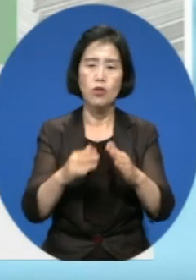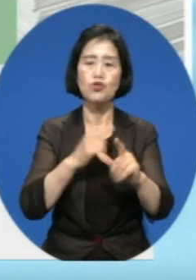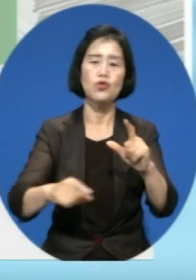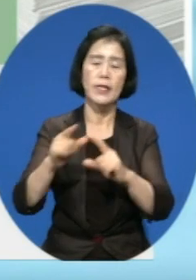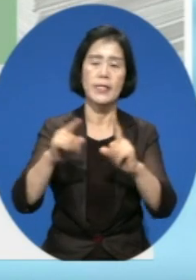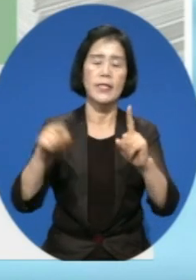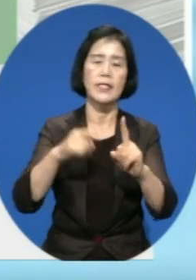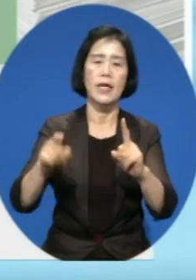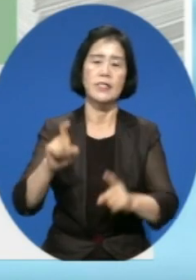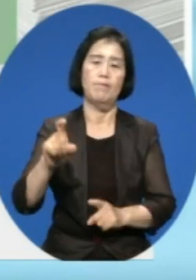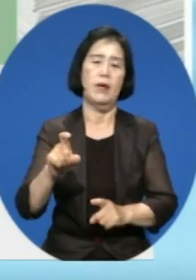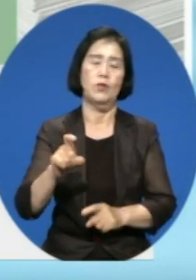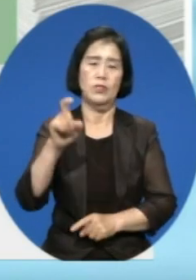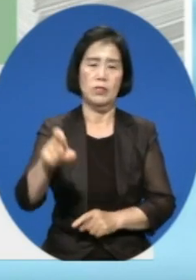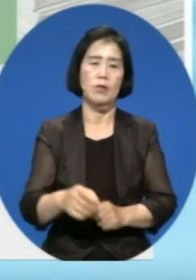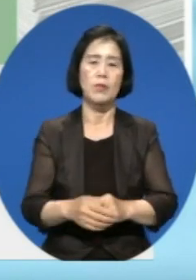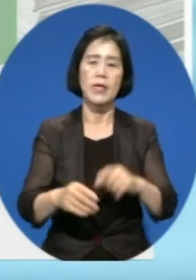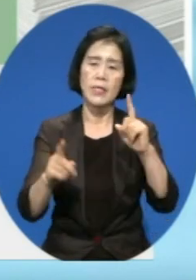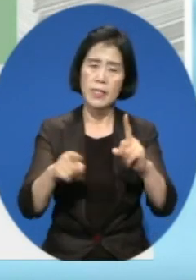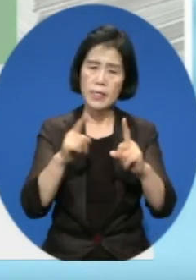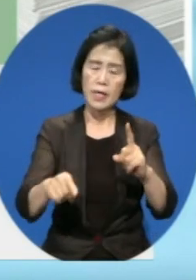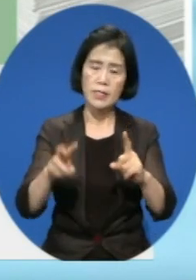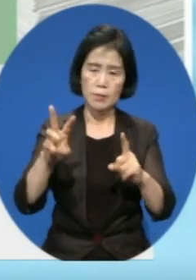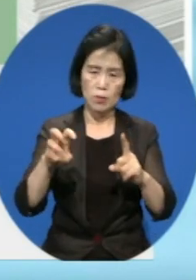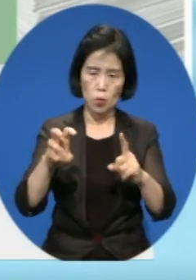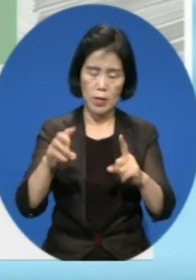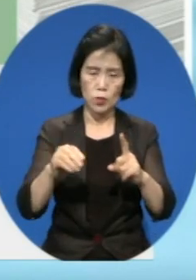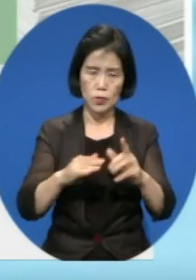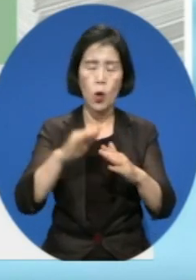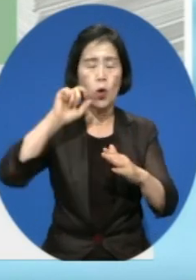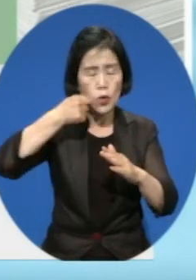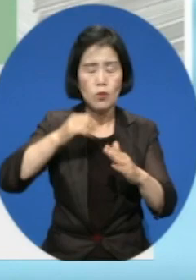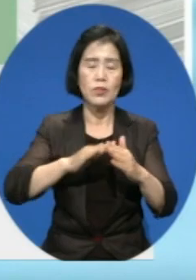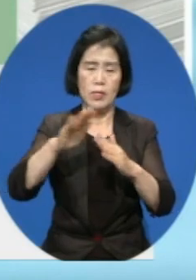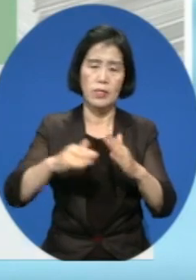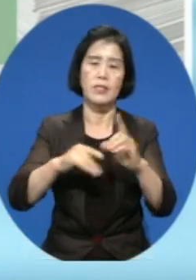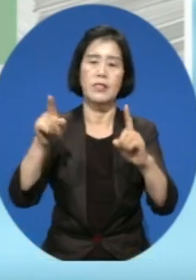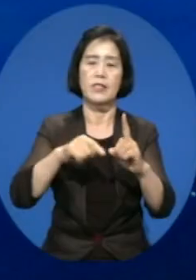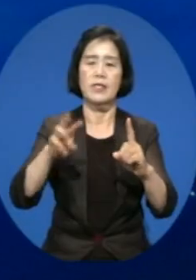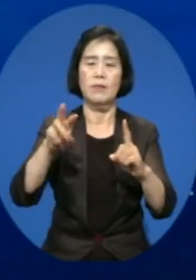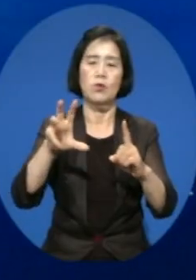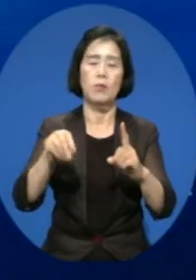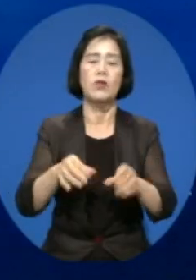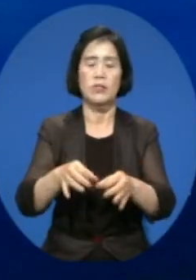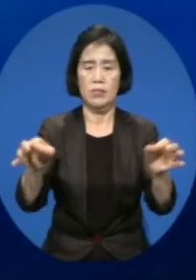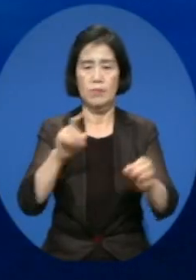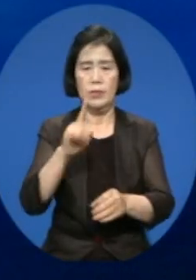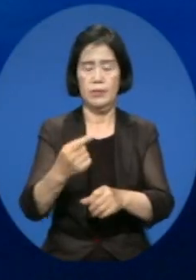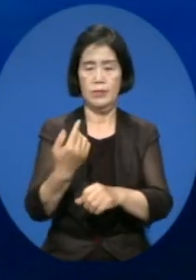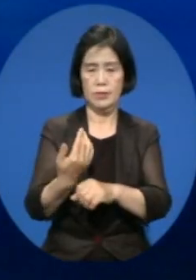인당 10만 원씩. 그래서 인당 35만 원씩 지급하기로 결정이 됐습니다. 예. 아, 그렇군요. 자, 지난해하고